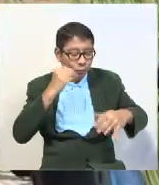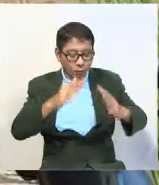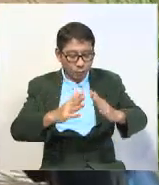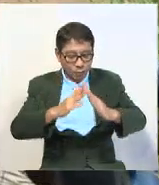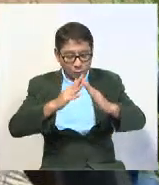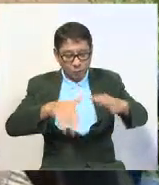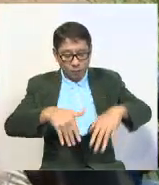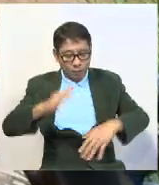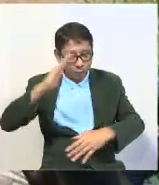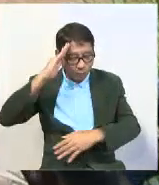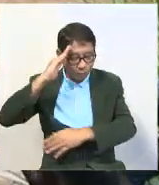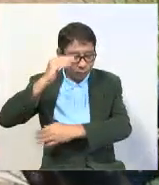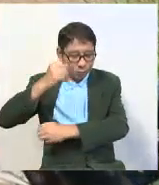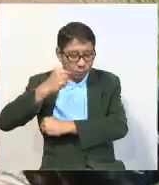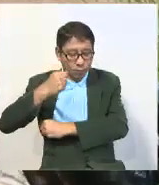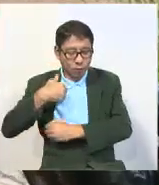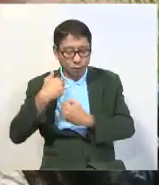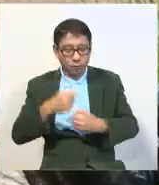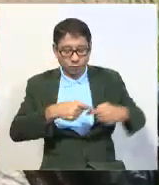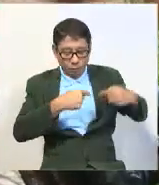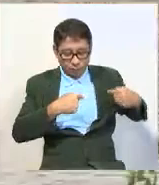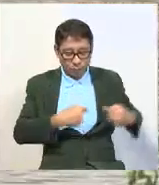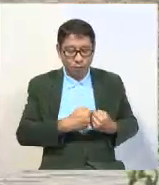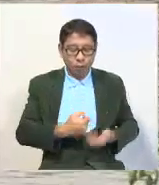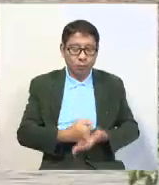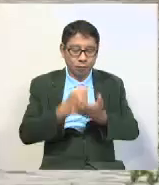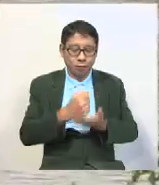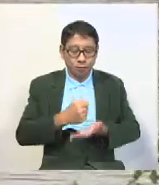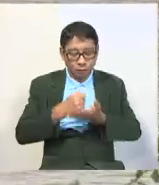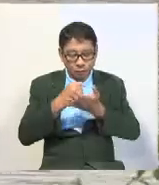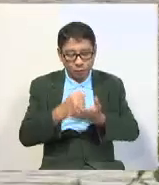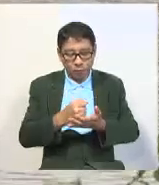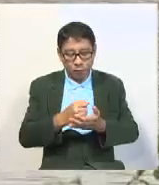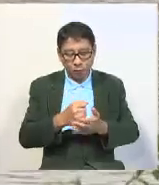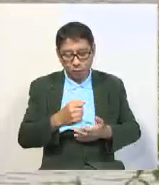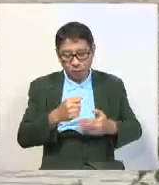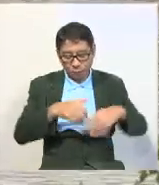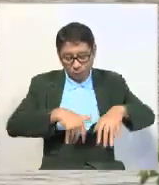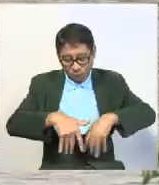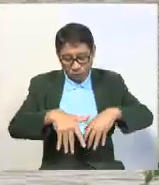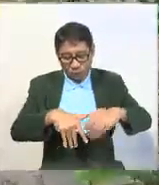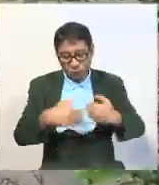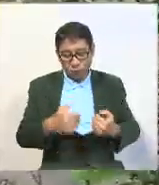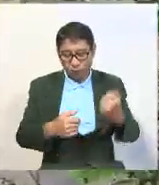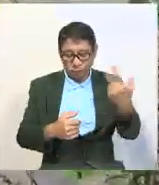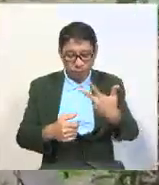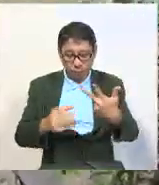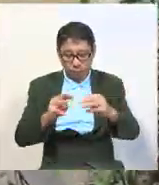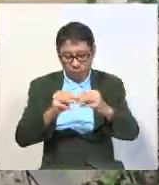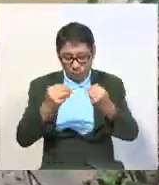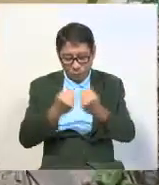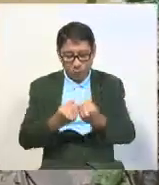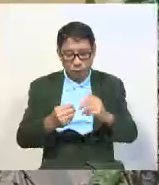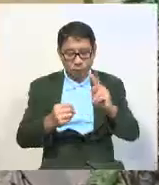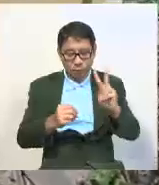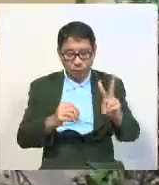ลจากมณฑลทหารบกที่38และจิตอาสาต้องระดมลงไปช่วยเหลือประชาชนใน3หมู่บ้าน2ต